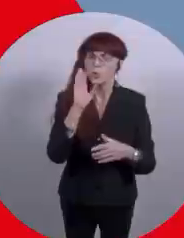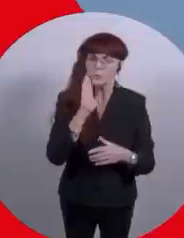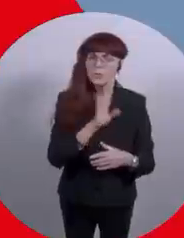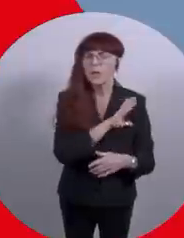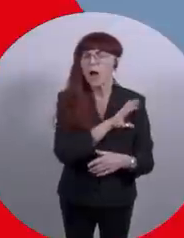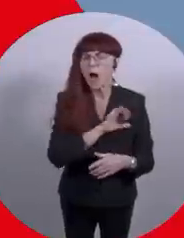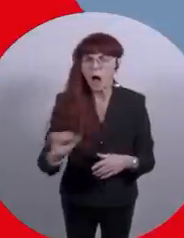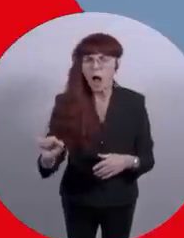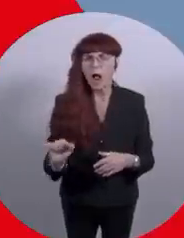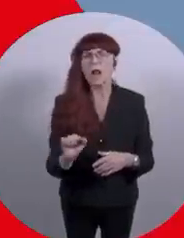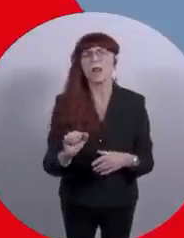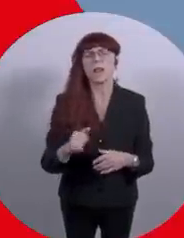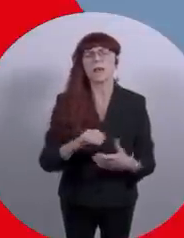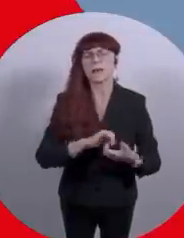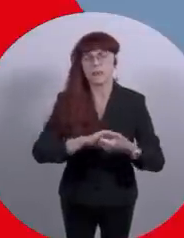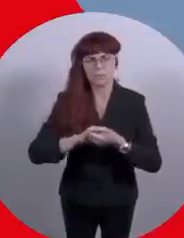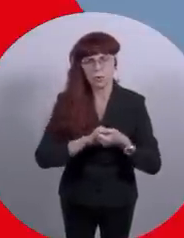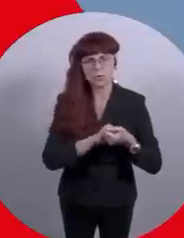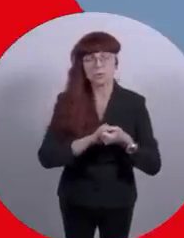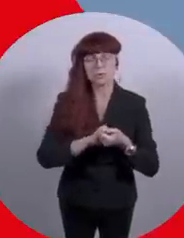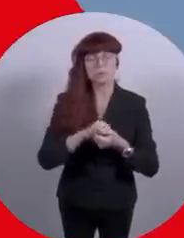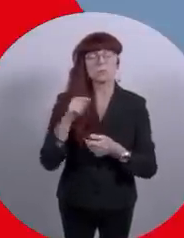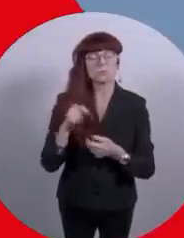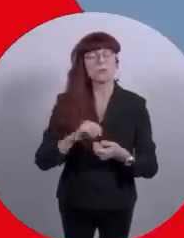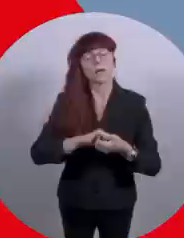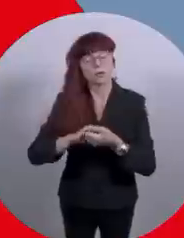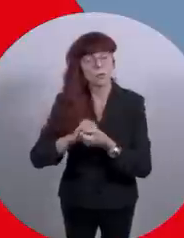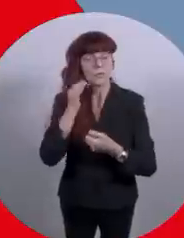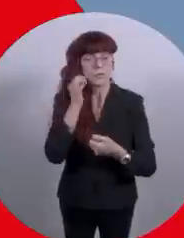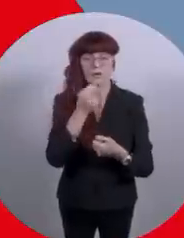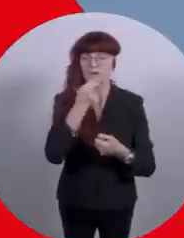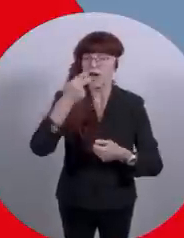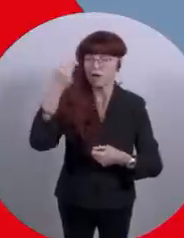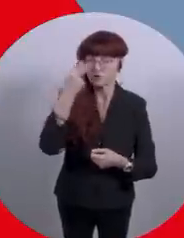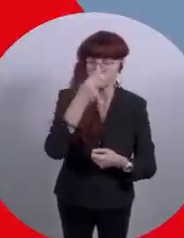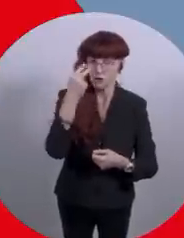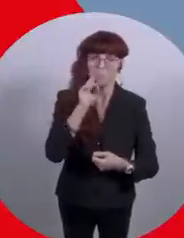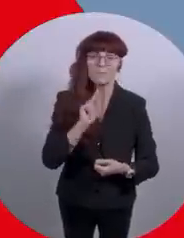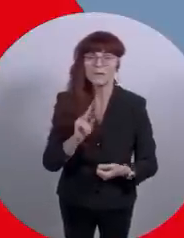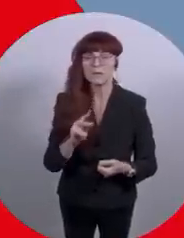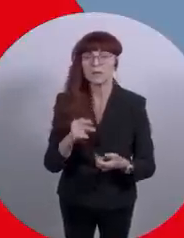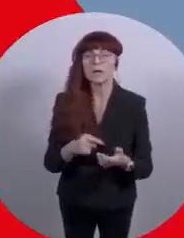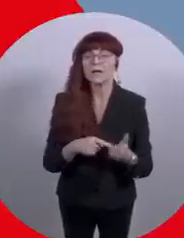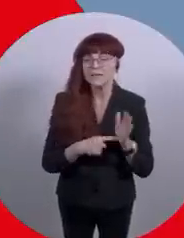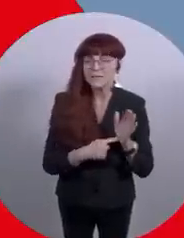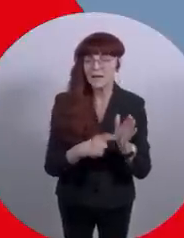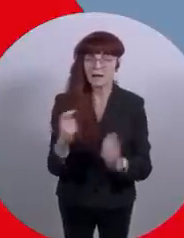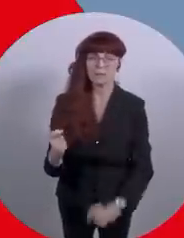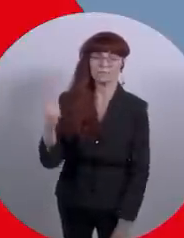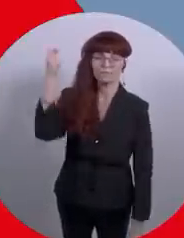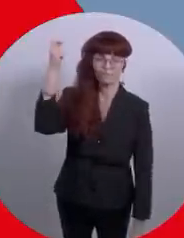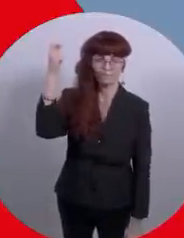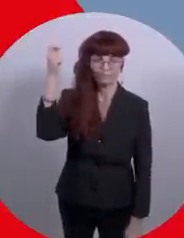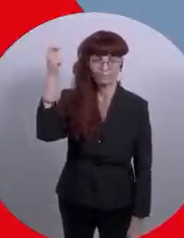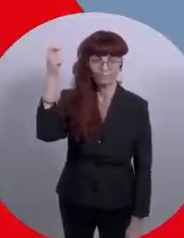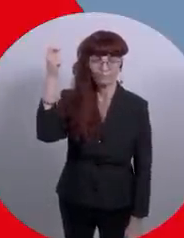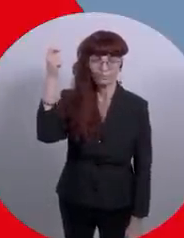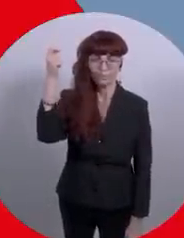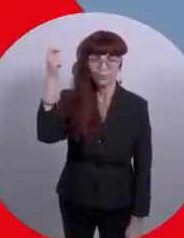all jene Genossinnen und Genossen die dieser Tagesordnung die Zustimmung geben können um ein Zeichen mit der Delegierten Karte